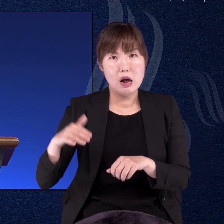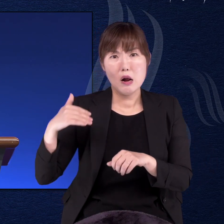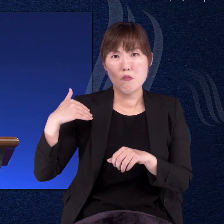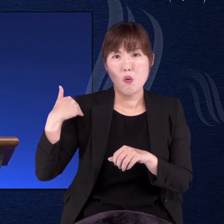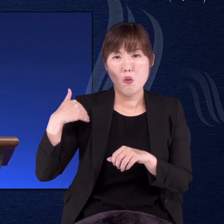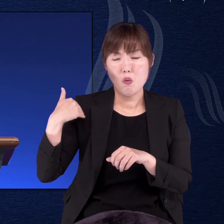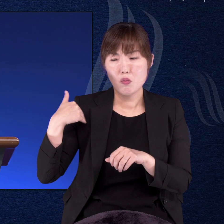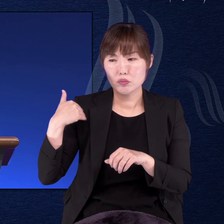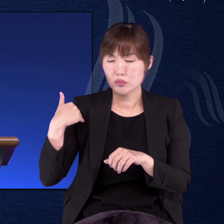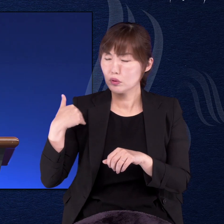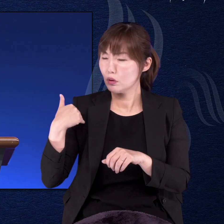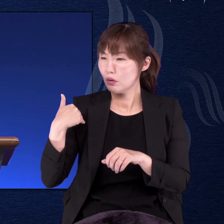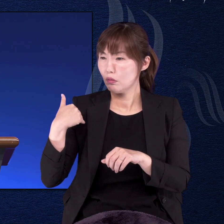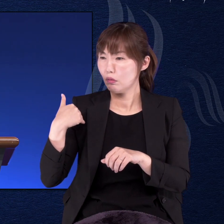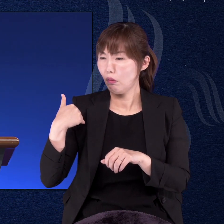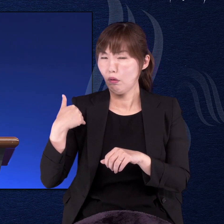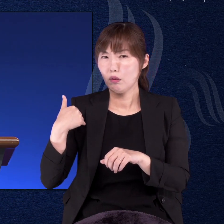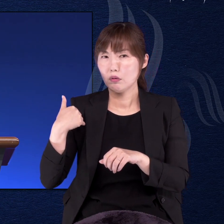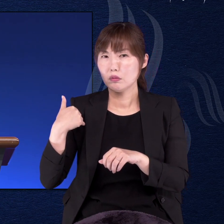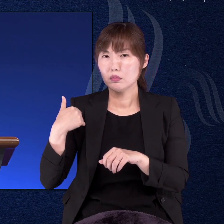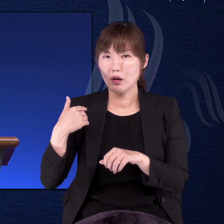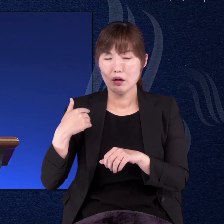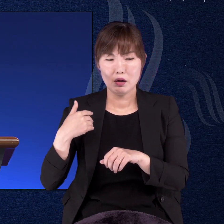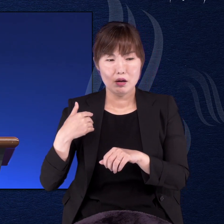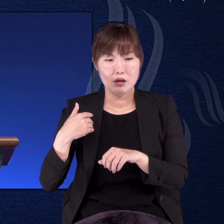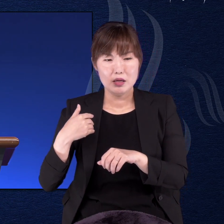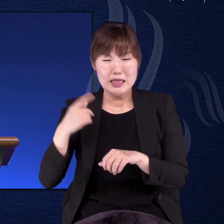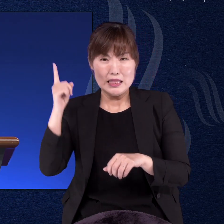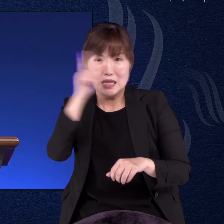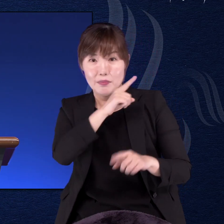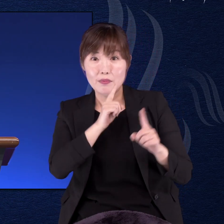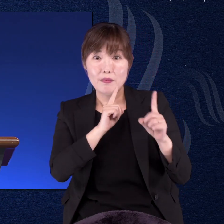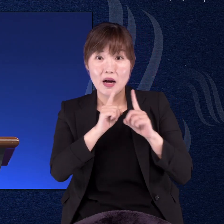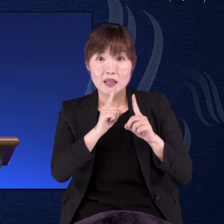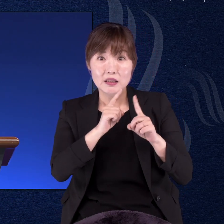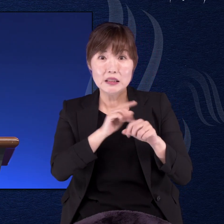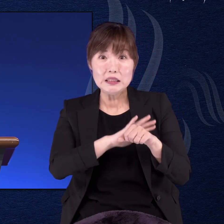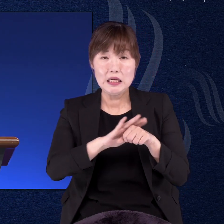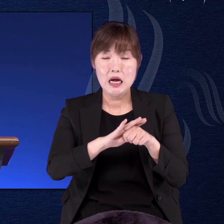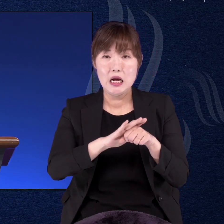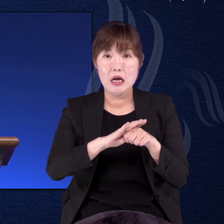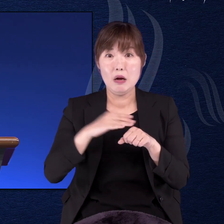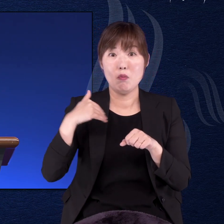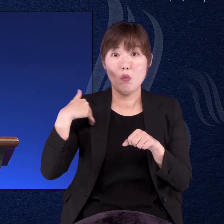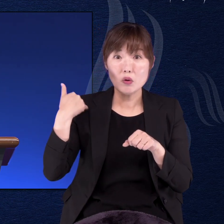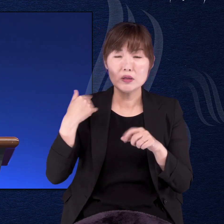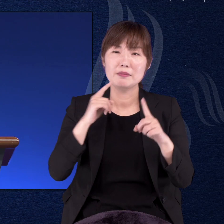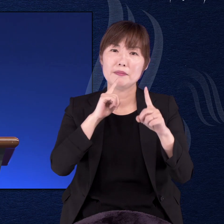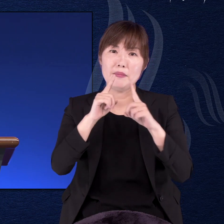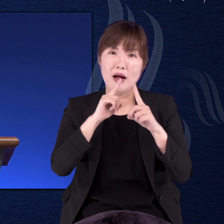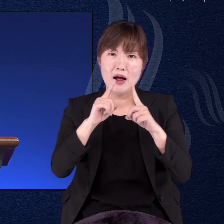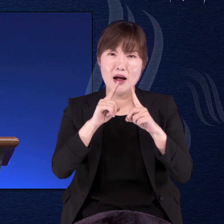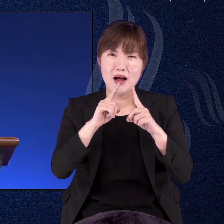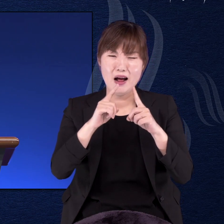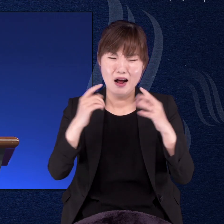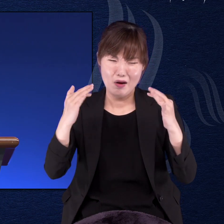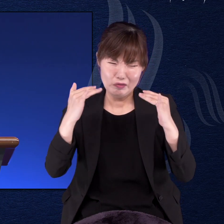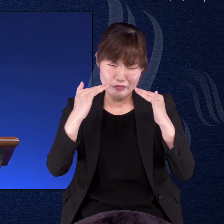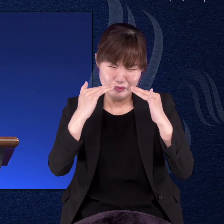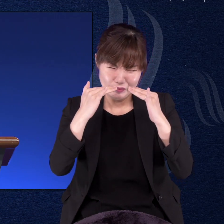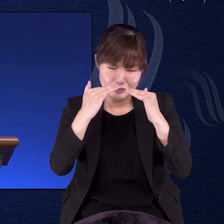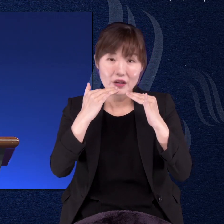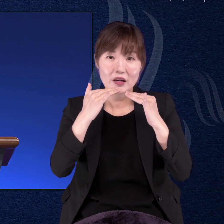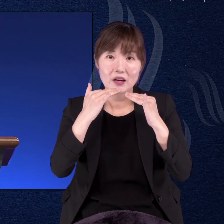퍼붓는 저준지도 모르고 하는 그 말들 한번 떠올려 보세요. 그것 또한 이루어질 수